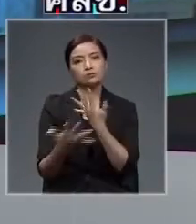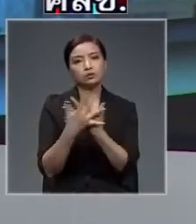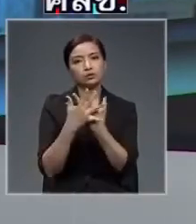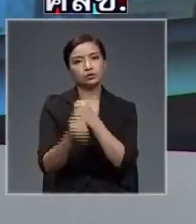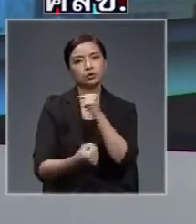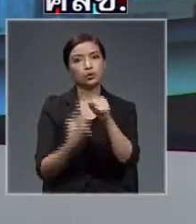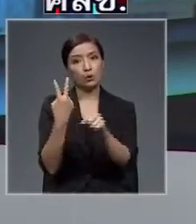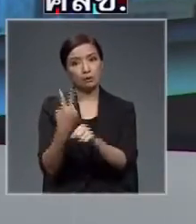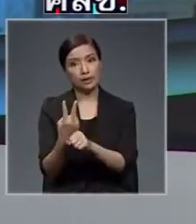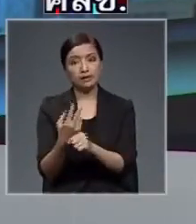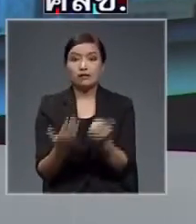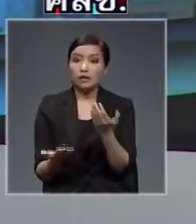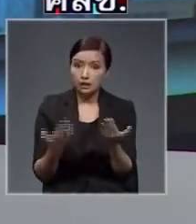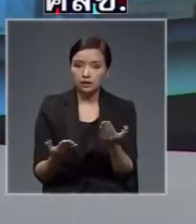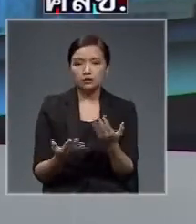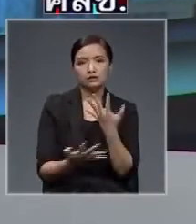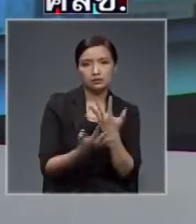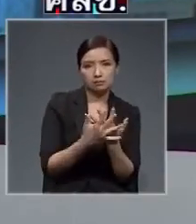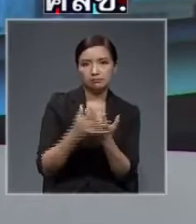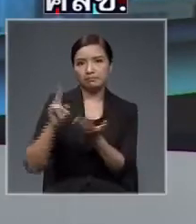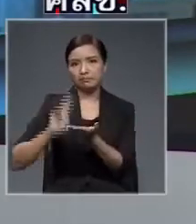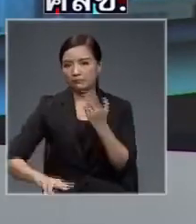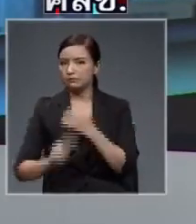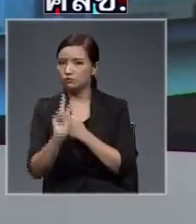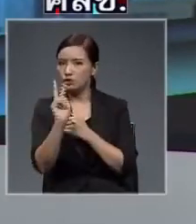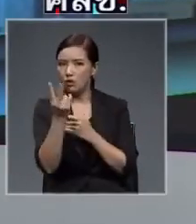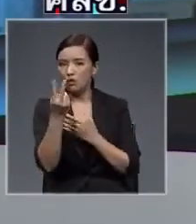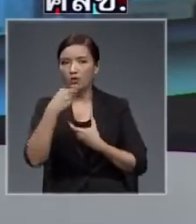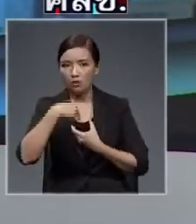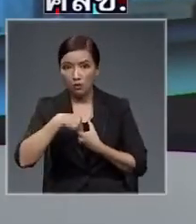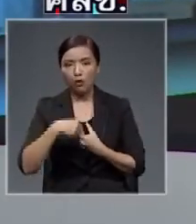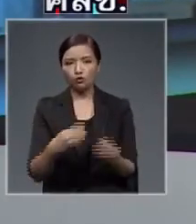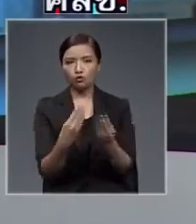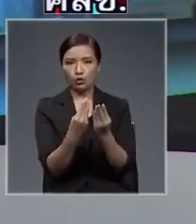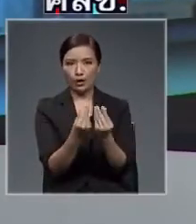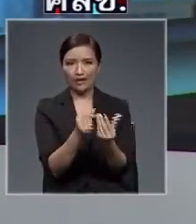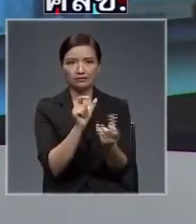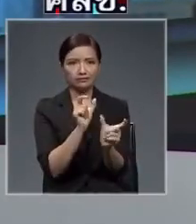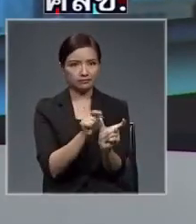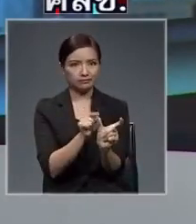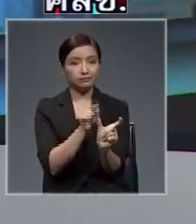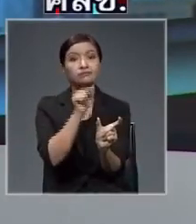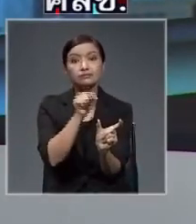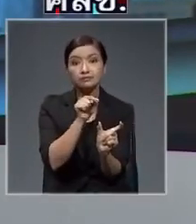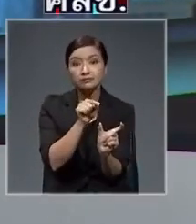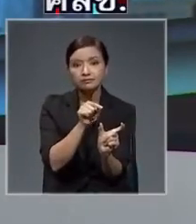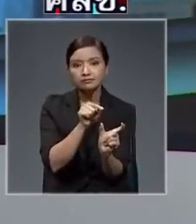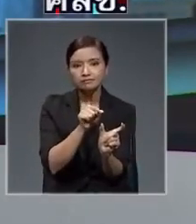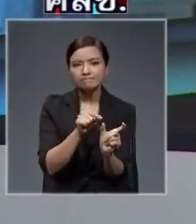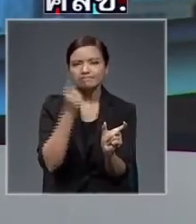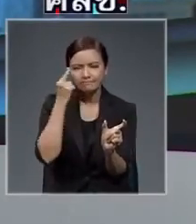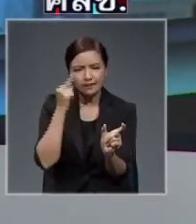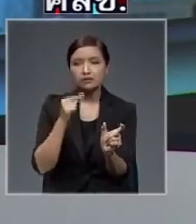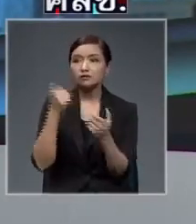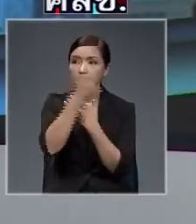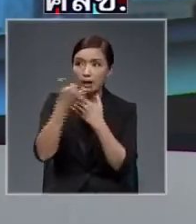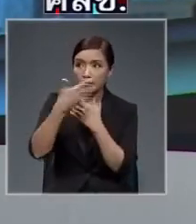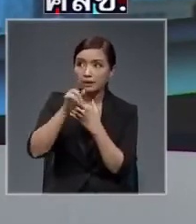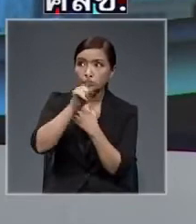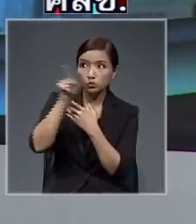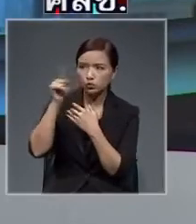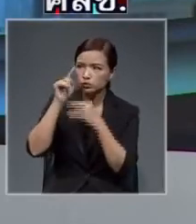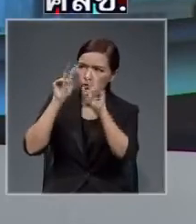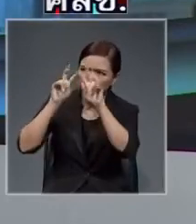หรือทั้งจำทั้งปรับ ะ นะคะซึ่งตัวเลขตรงนี้ค่ะถ้าเราไปเราศึกษาของต่างประเทศมาน